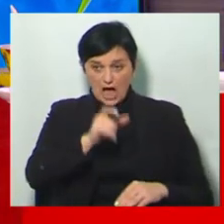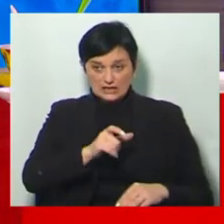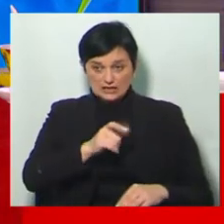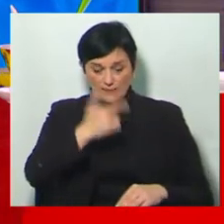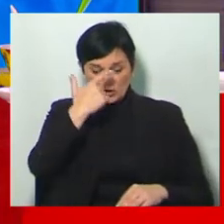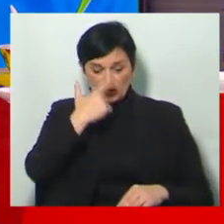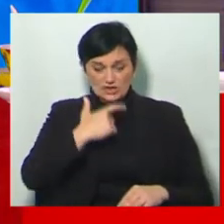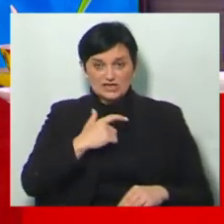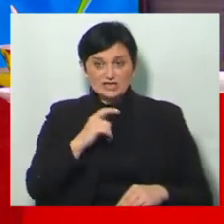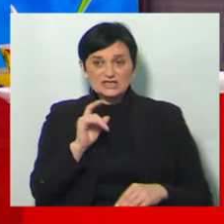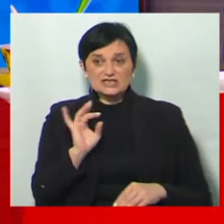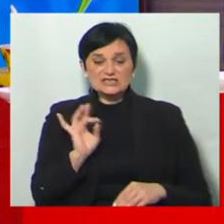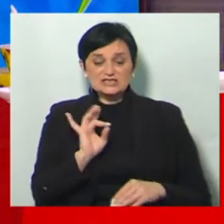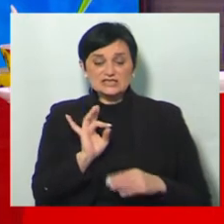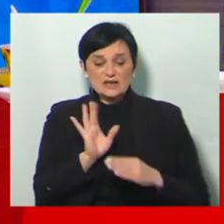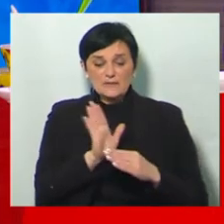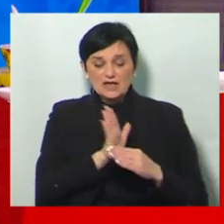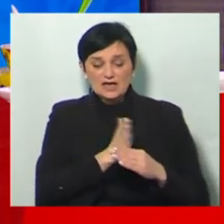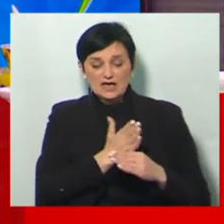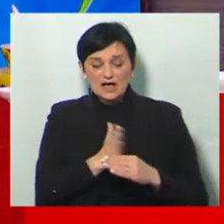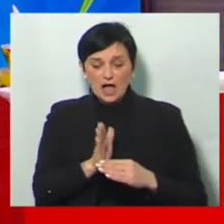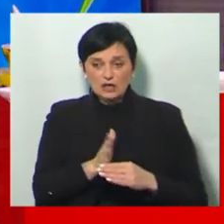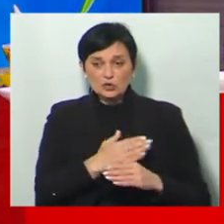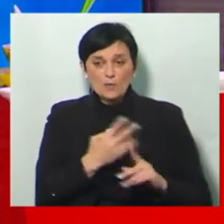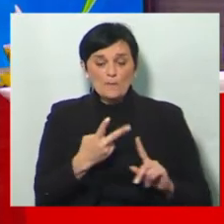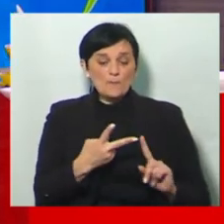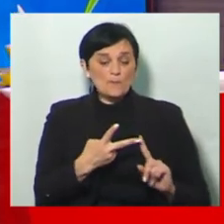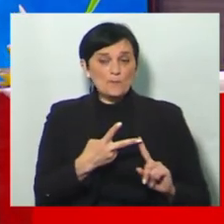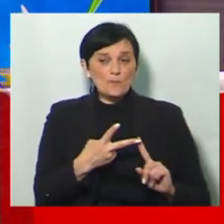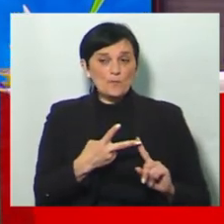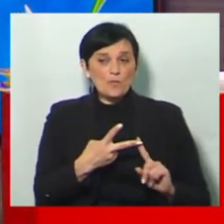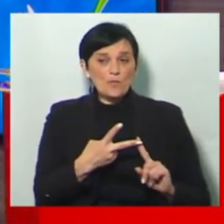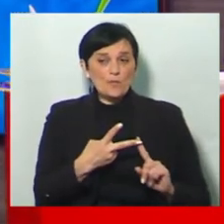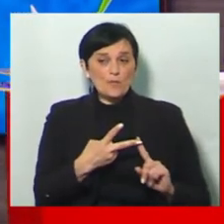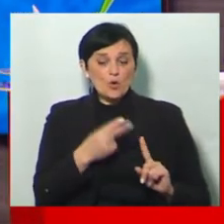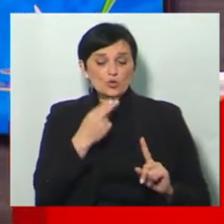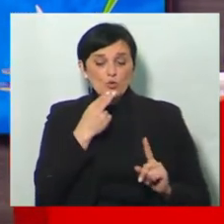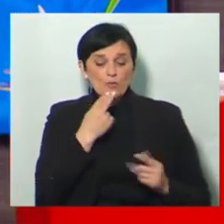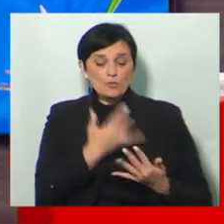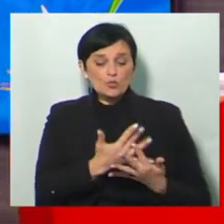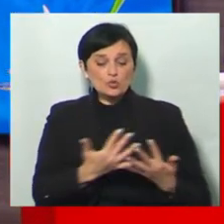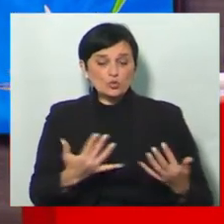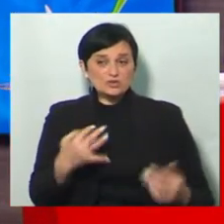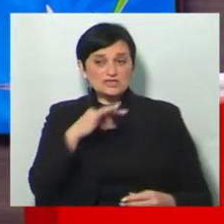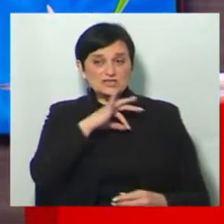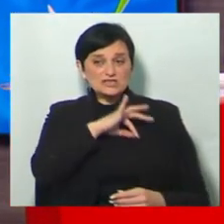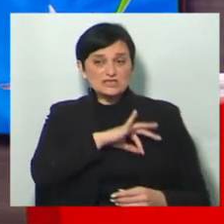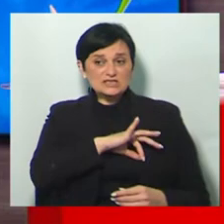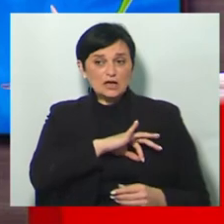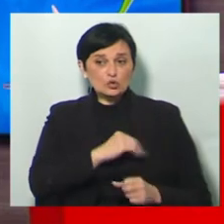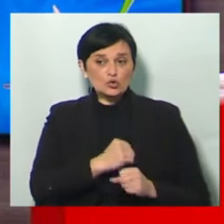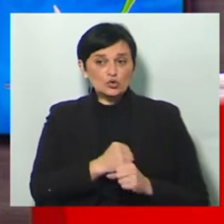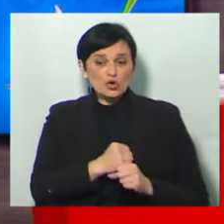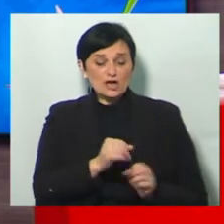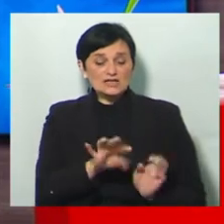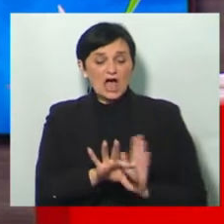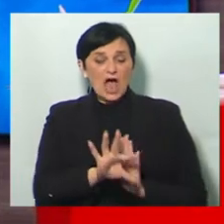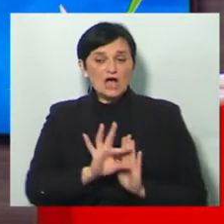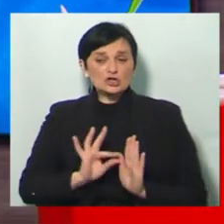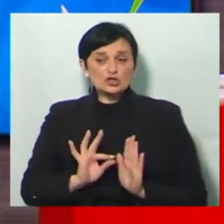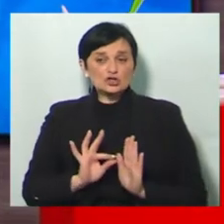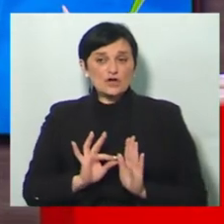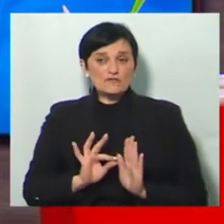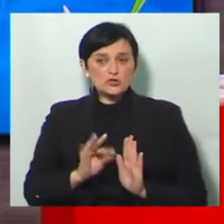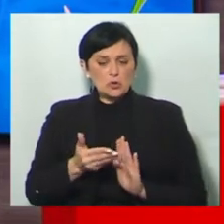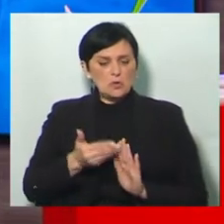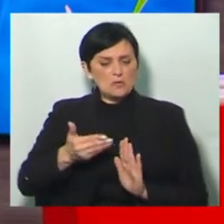სხეულზე ცხიმის გადანაწილებისა, და მეორე, ეს გახლავთ იმ პროდუქტების სასარგებლოდ გაკეთებული არჩევანი, რომელსაც